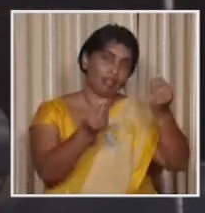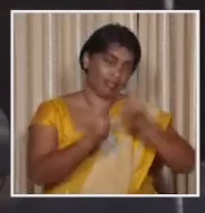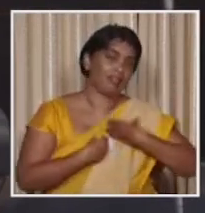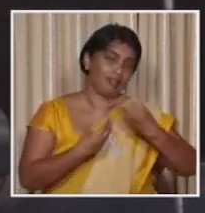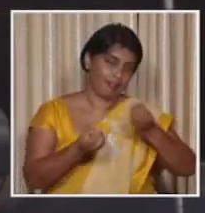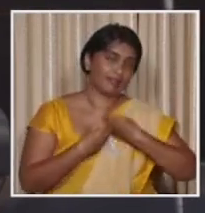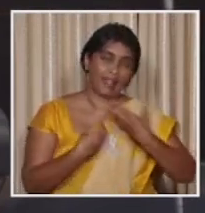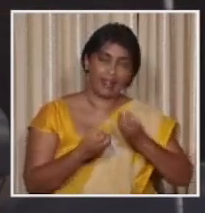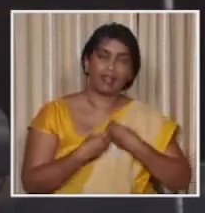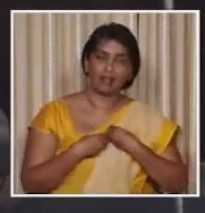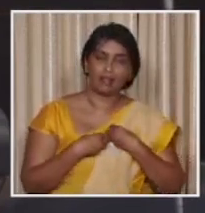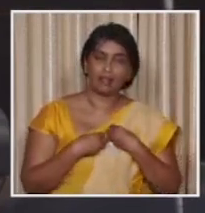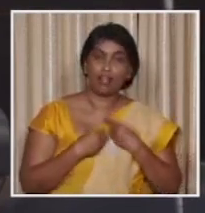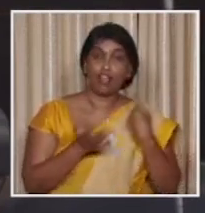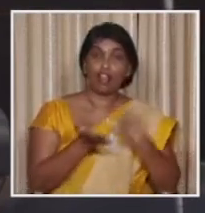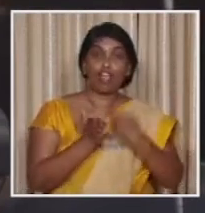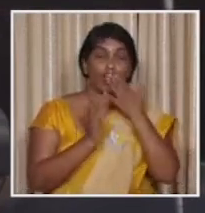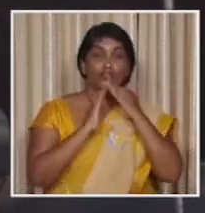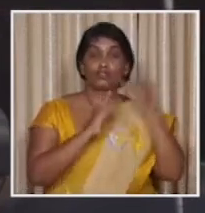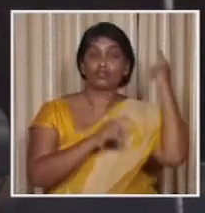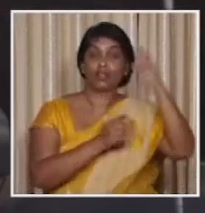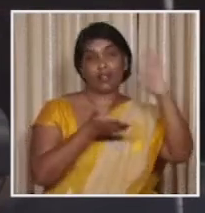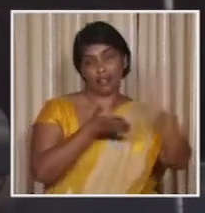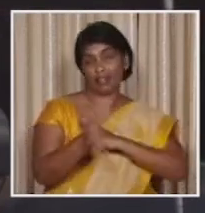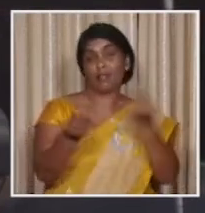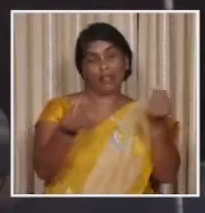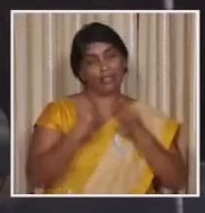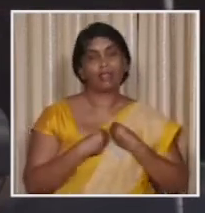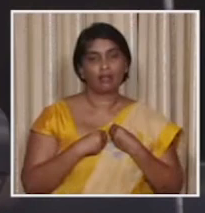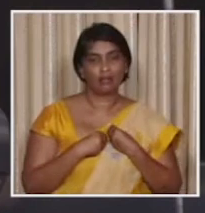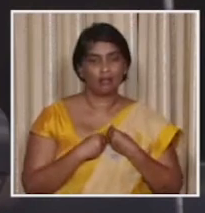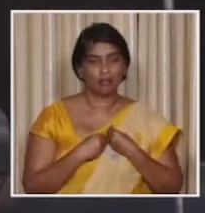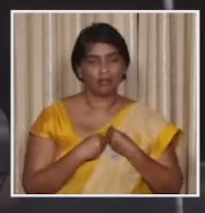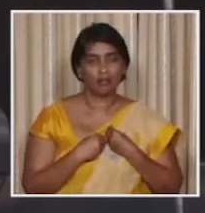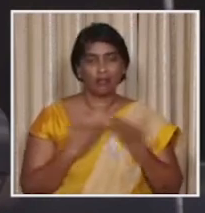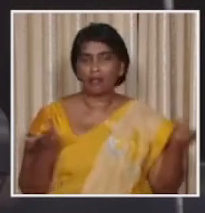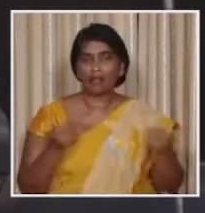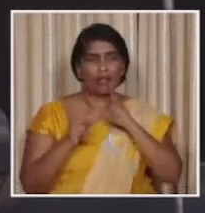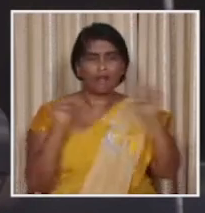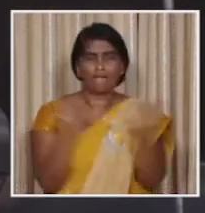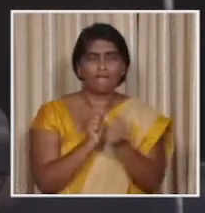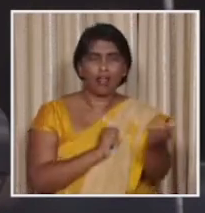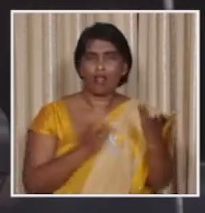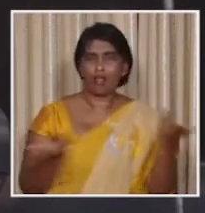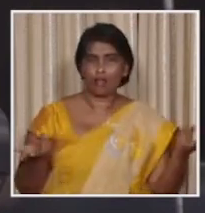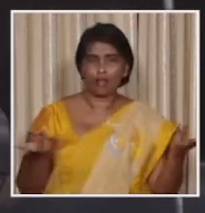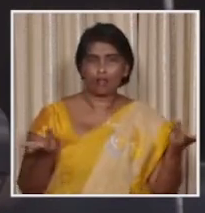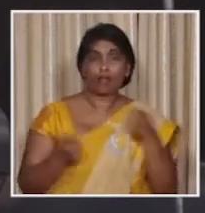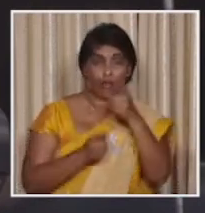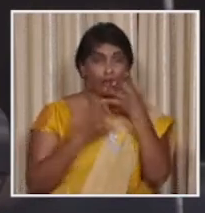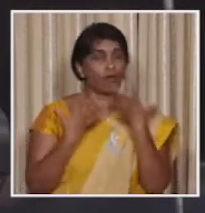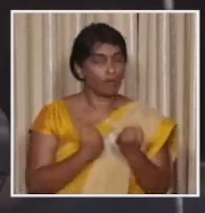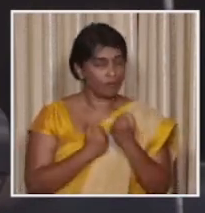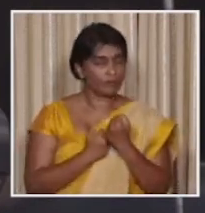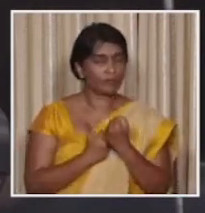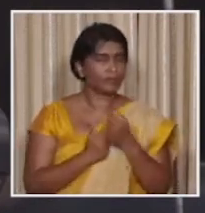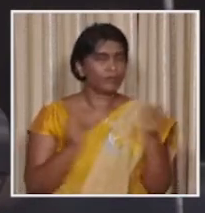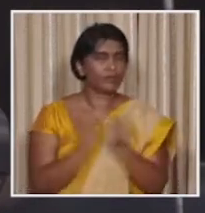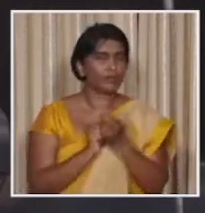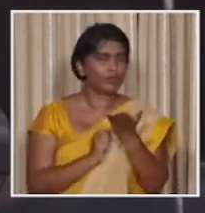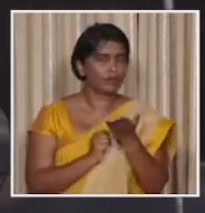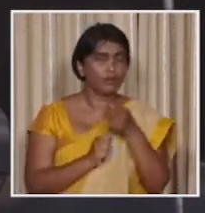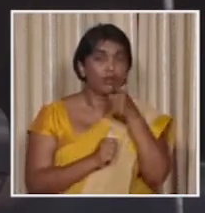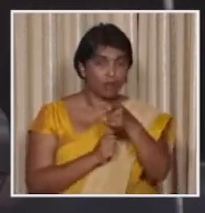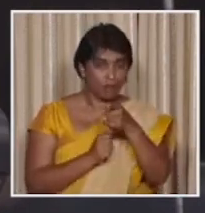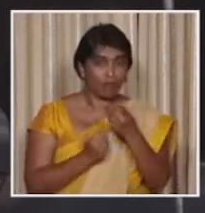දෙන්න. රෝල් කොලෙජ් එකට ගිය කියලා කියනවා සහයෝගය දෙන්න. What are you doing? If you want our help, be